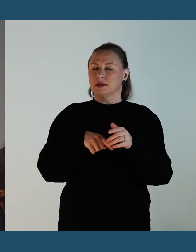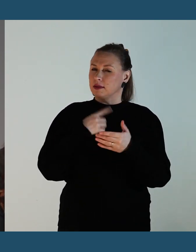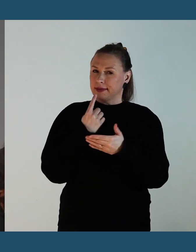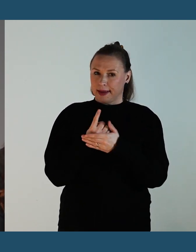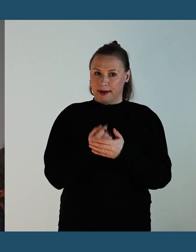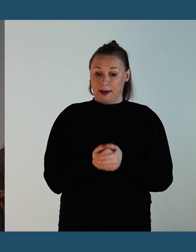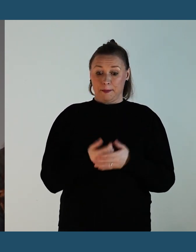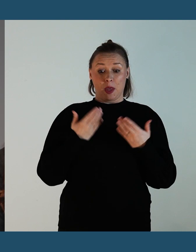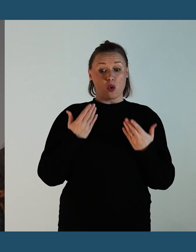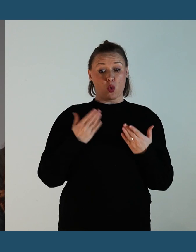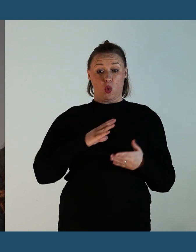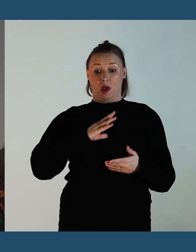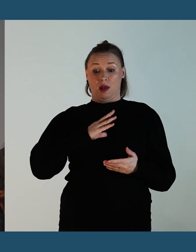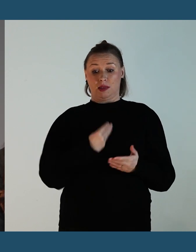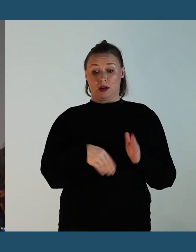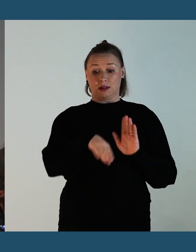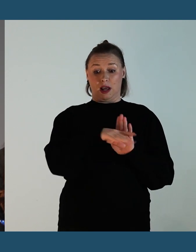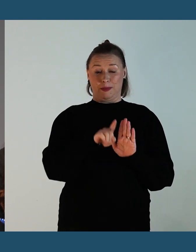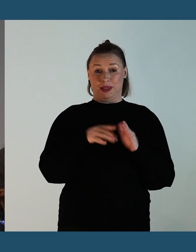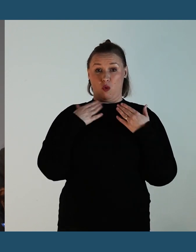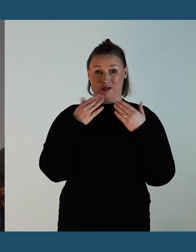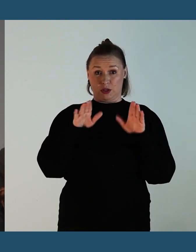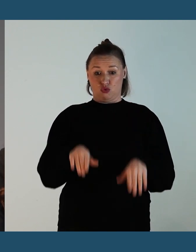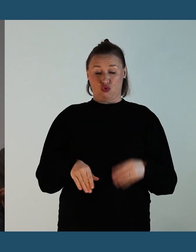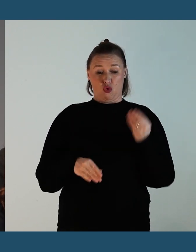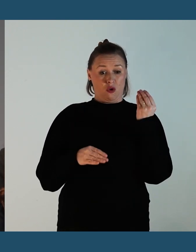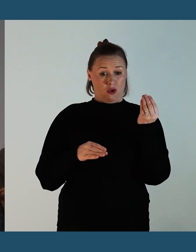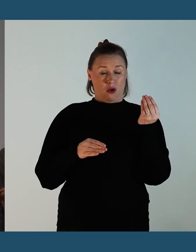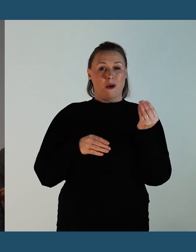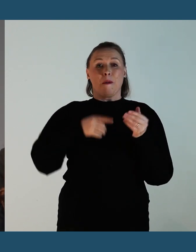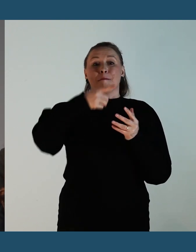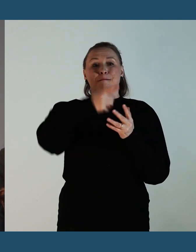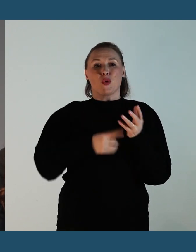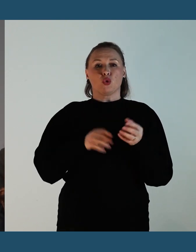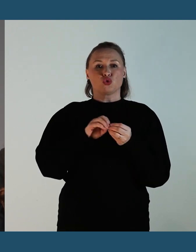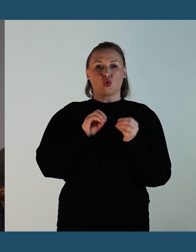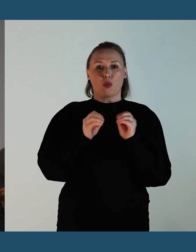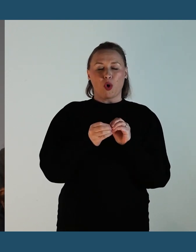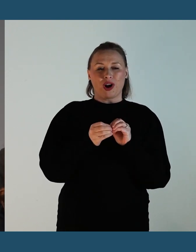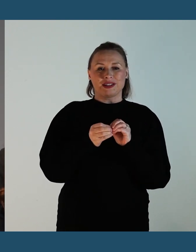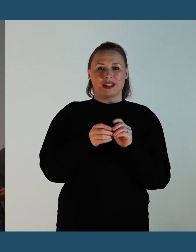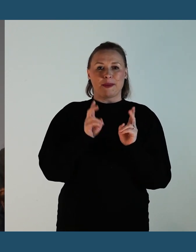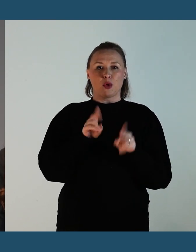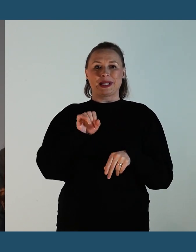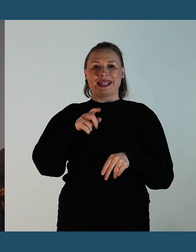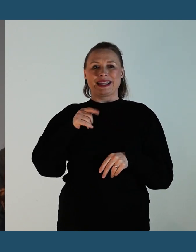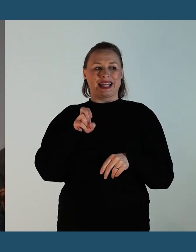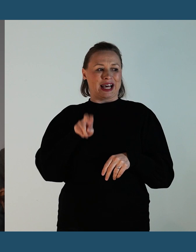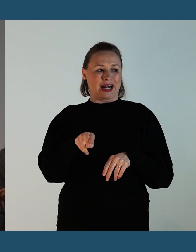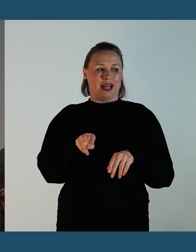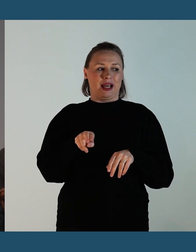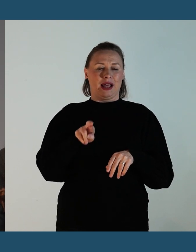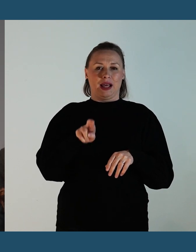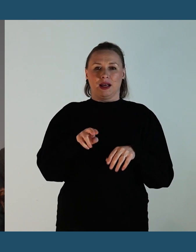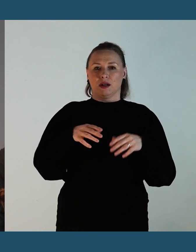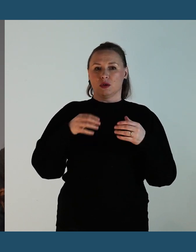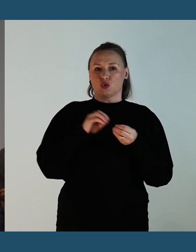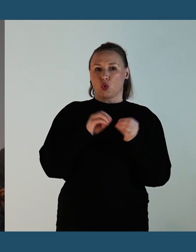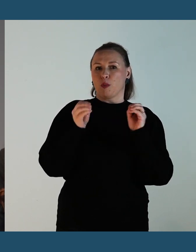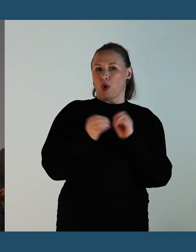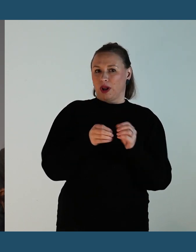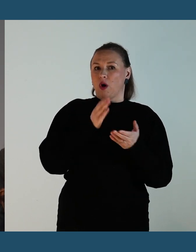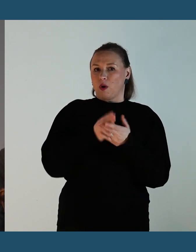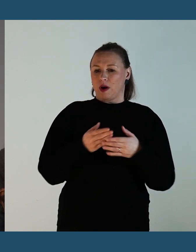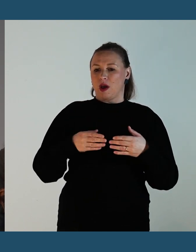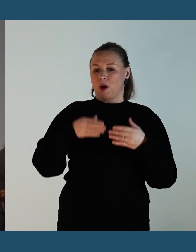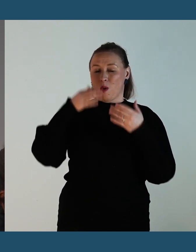niin siinä oikeastaan unohdettiin muun sukupuoliset ja sitten myös intersukupuolisten lasten oikeudet on asia, joka pitää